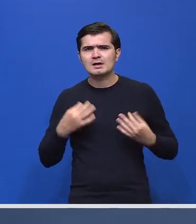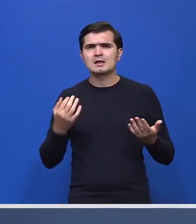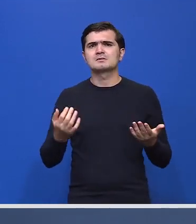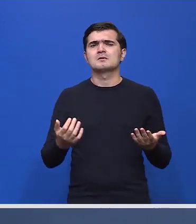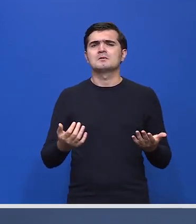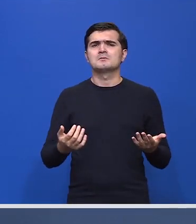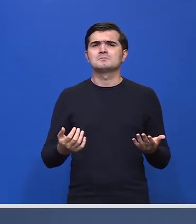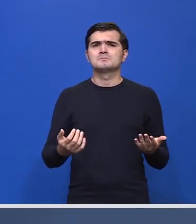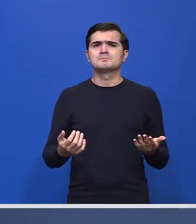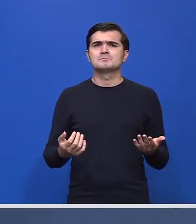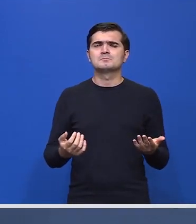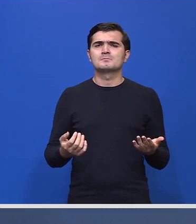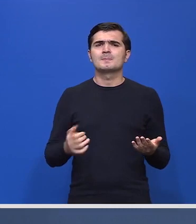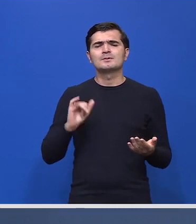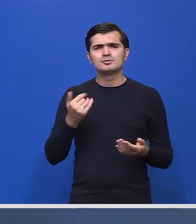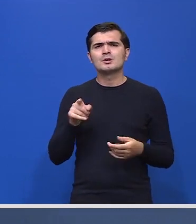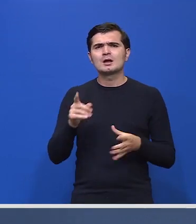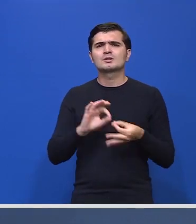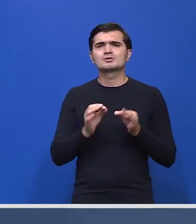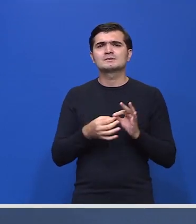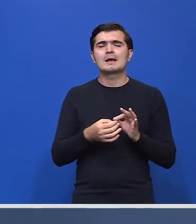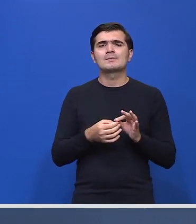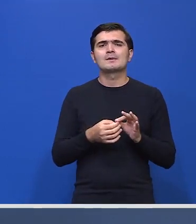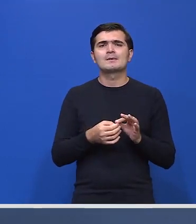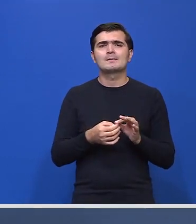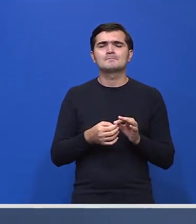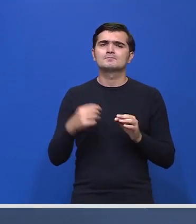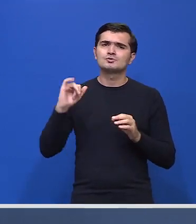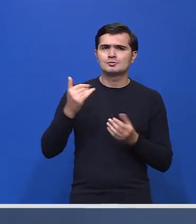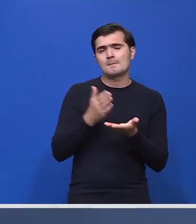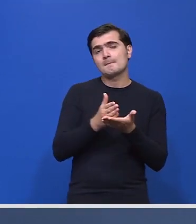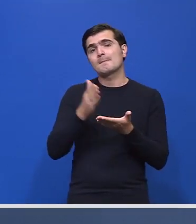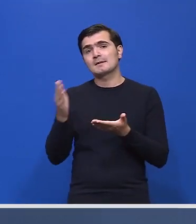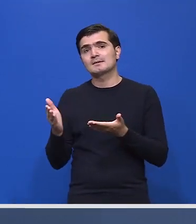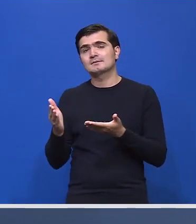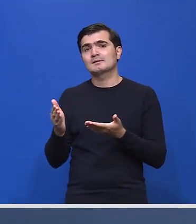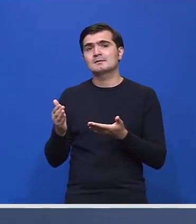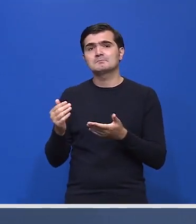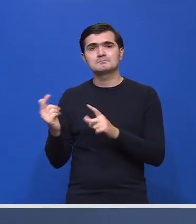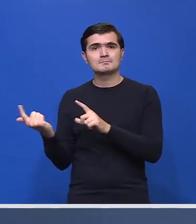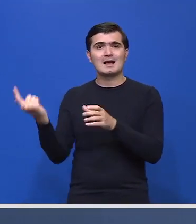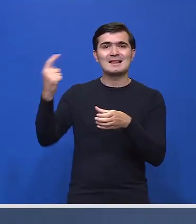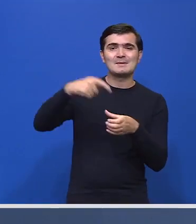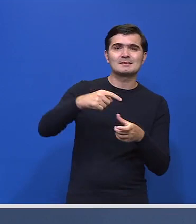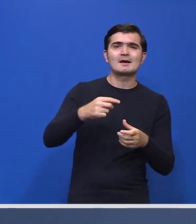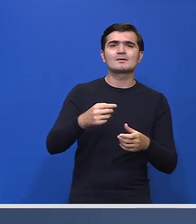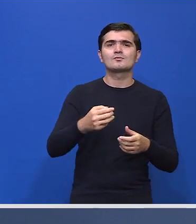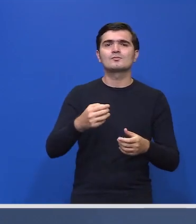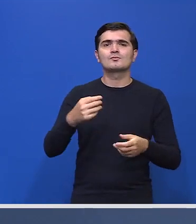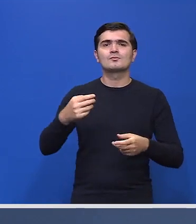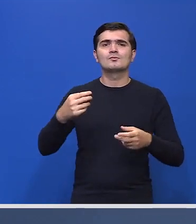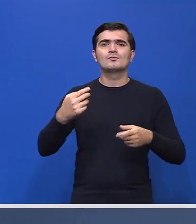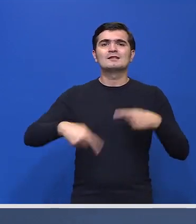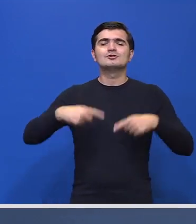din ceea ce înseamnă inclusiv partea de alimentare cu energie termică a